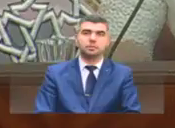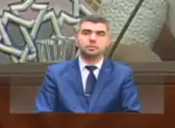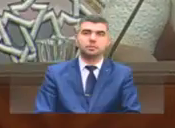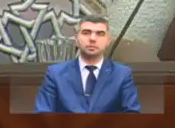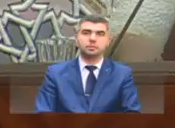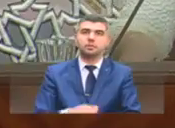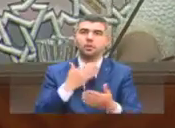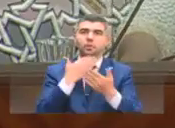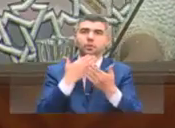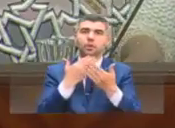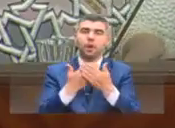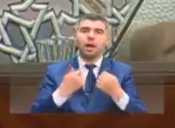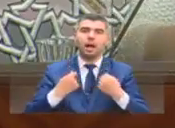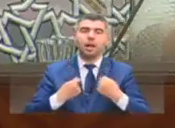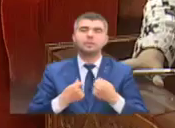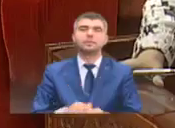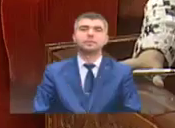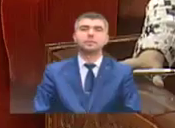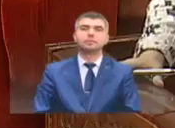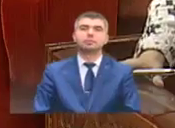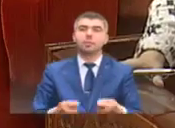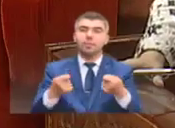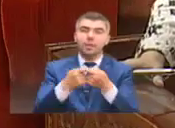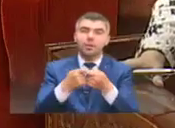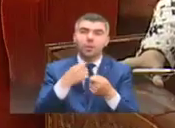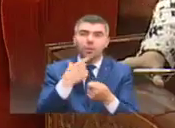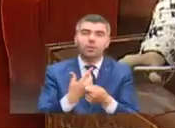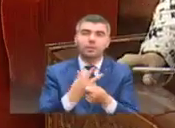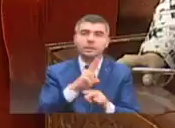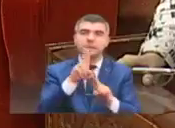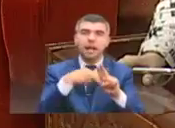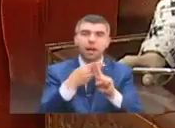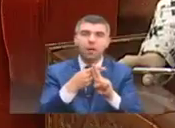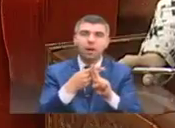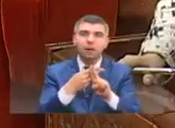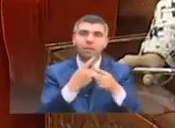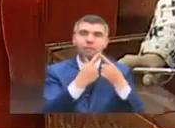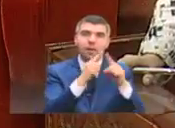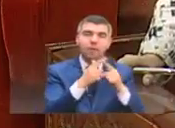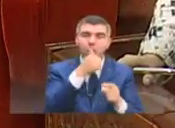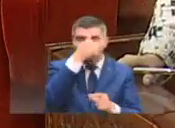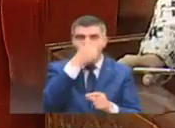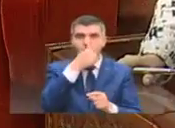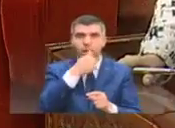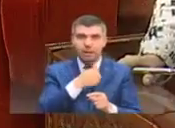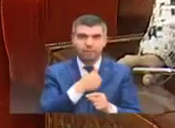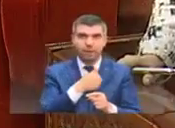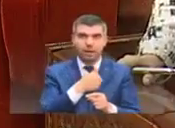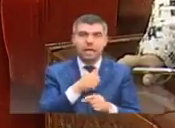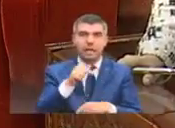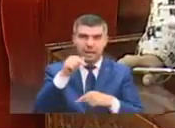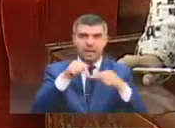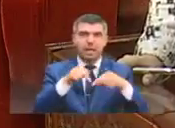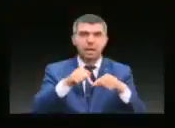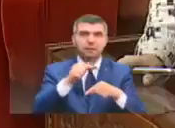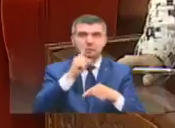شكرا سيدة الرئيسة. تفاعلا مع تدخلات السادة النواب فيما يتعلق بالمشكل ديال الخنيفرة، المشكل المشروع هو كاين، الاعتمادات